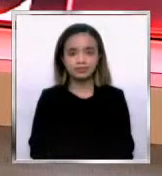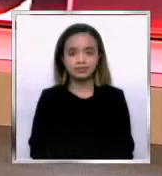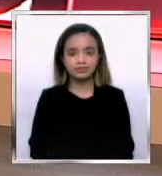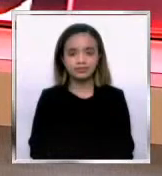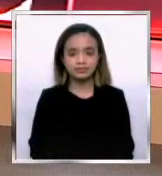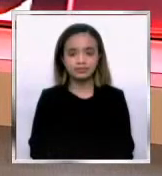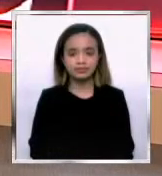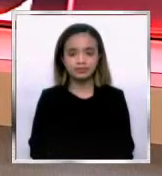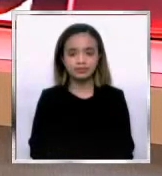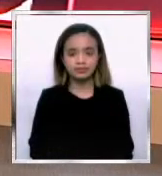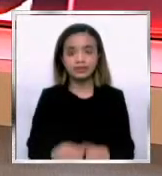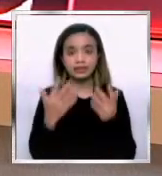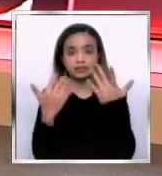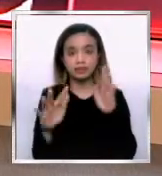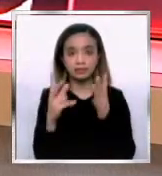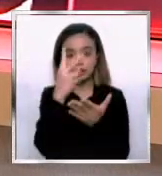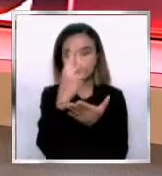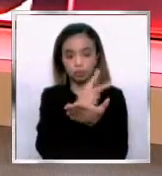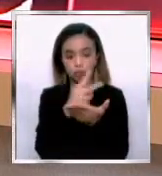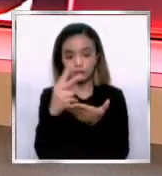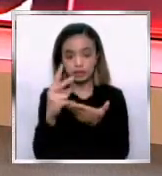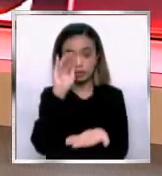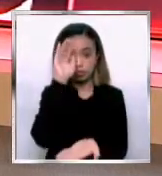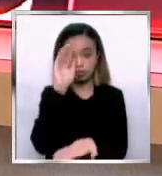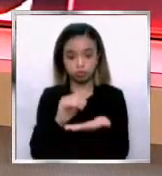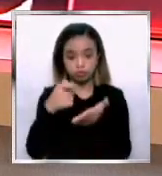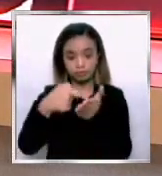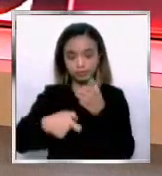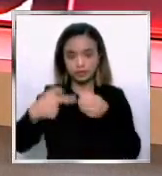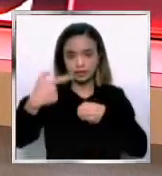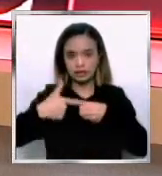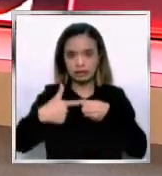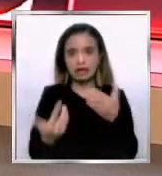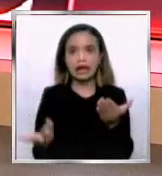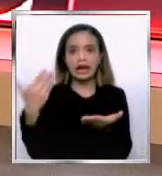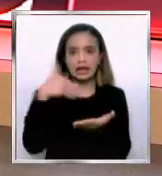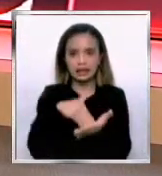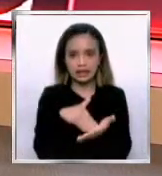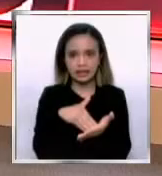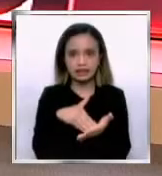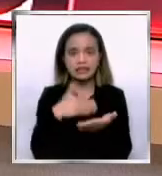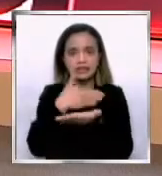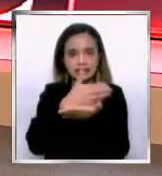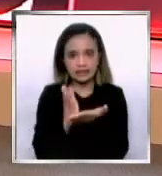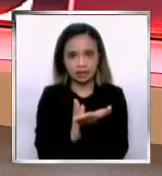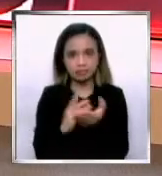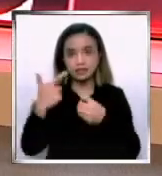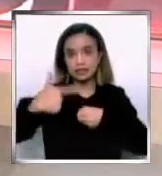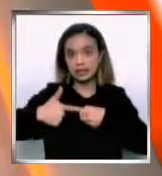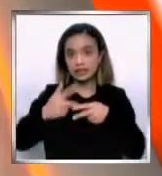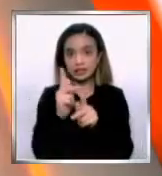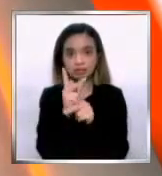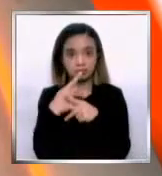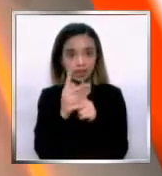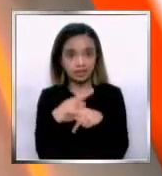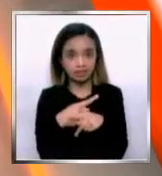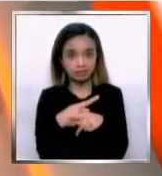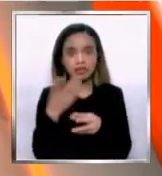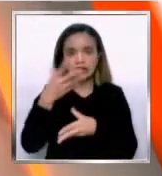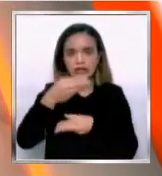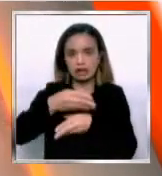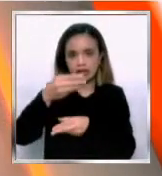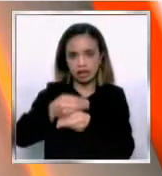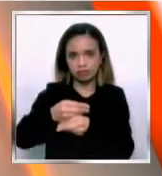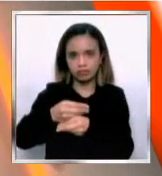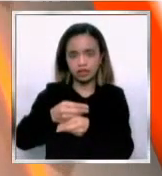Matapos ang dalawang sunod na linggong may rollback, may nakaamba namang dagdag sigil sa ilang produktong petrolyo pagkatapos ng Semana Santa. Sa projection ng